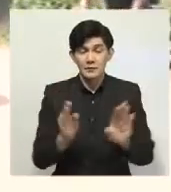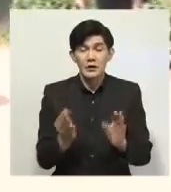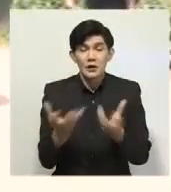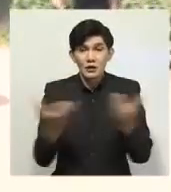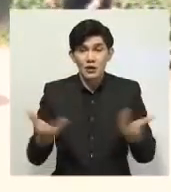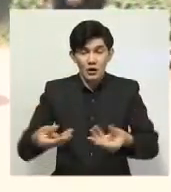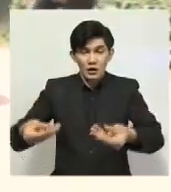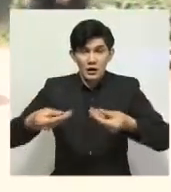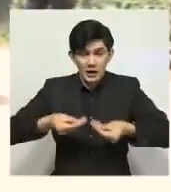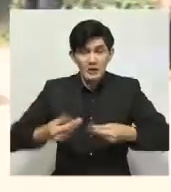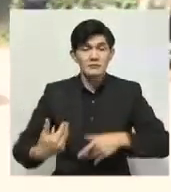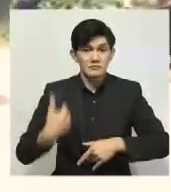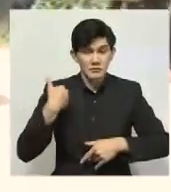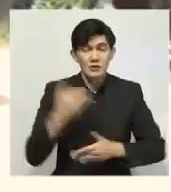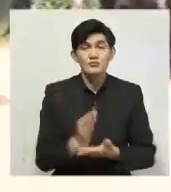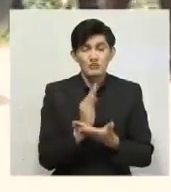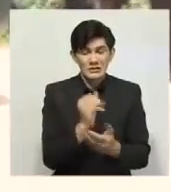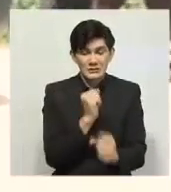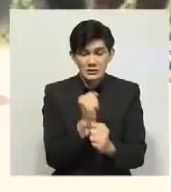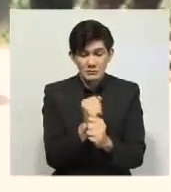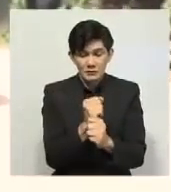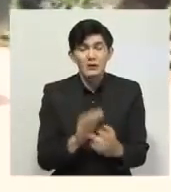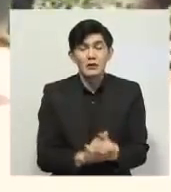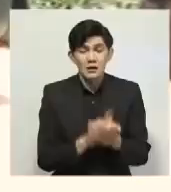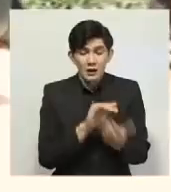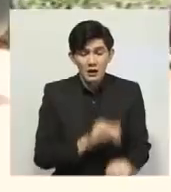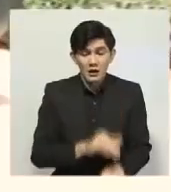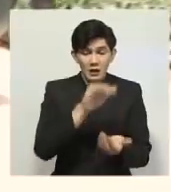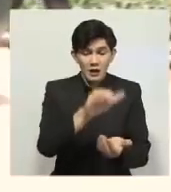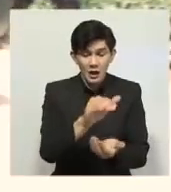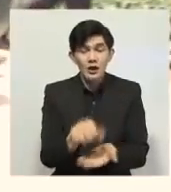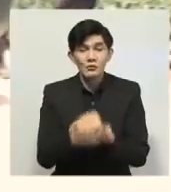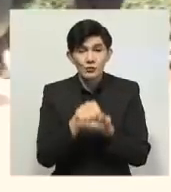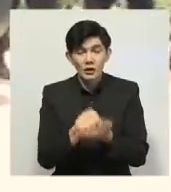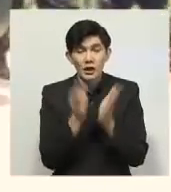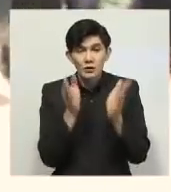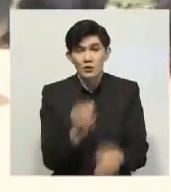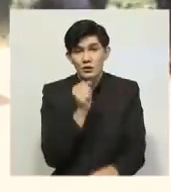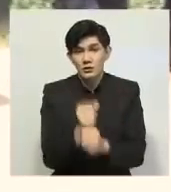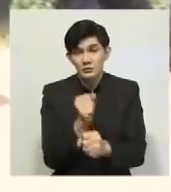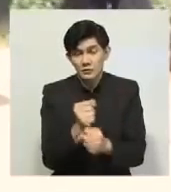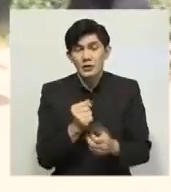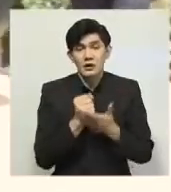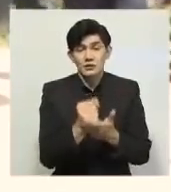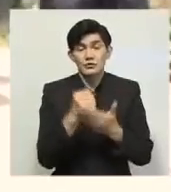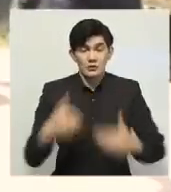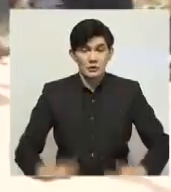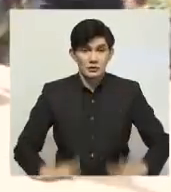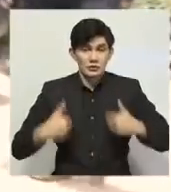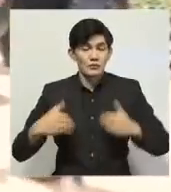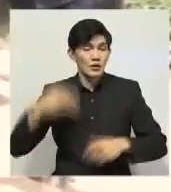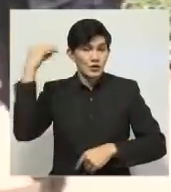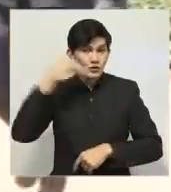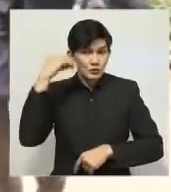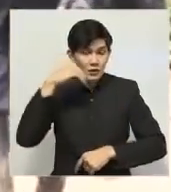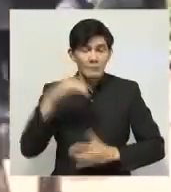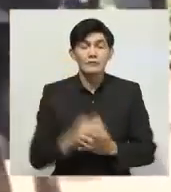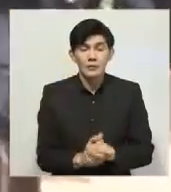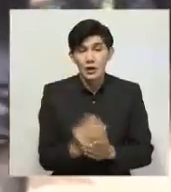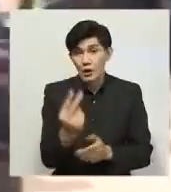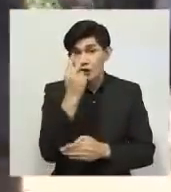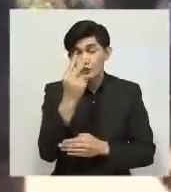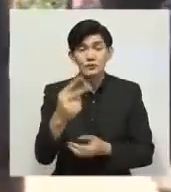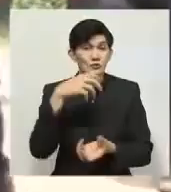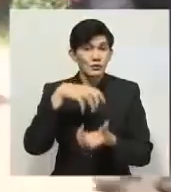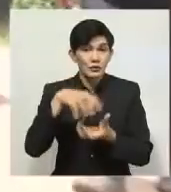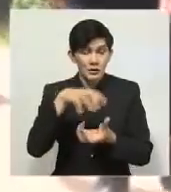าคสิ่งของที่ต้องการเพื่อที่จะนำมาให้บริการกับทางเจ้าหน้าที่ผู้ปฏิบัติงานในพื้นที่ในทุกวันนะครับไปติดตาม